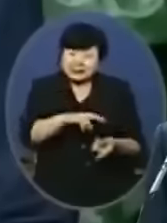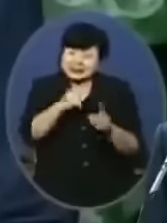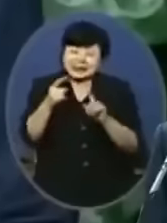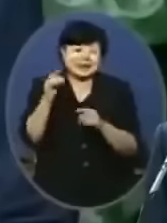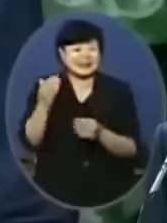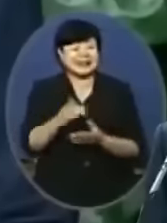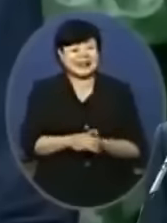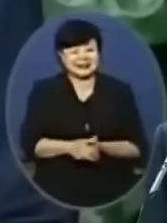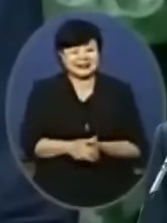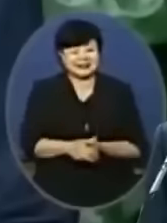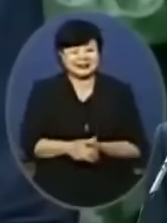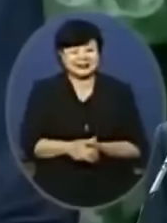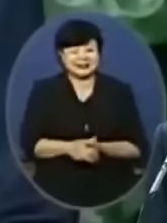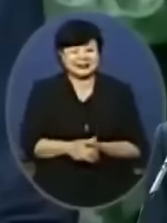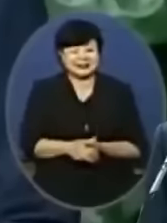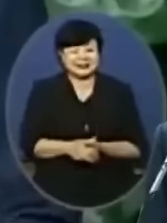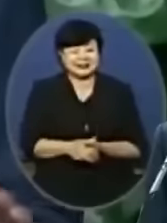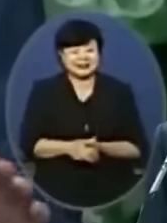살아난다.